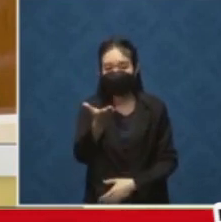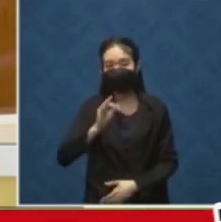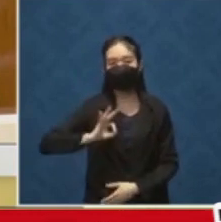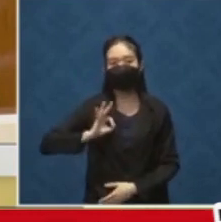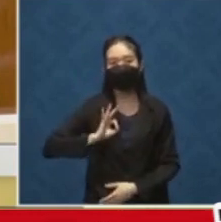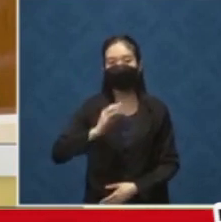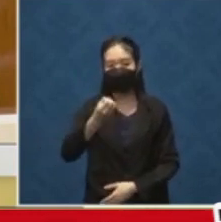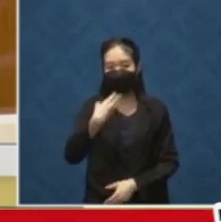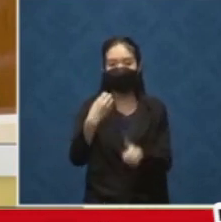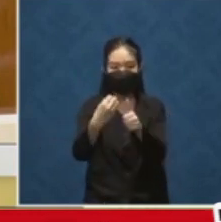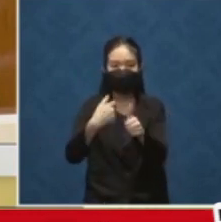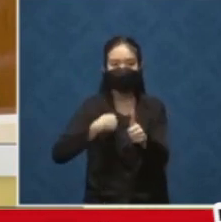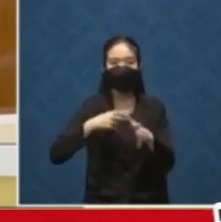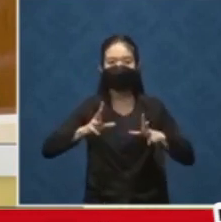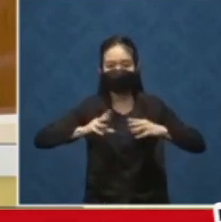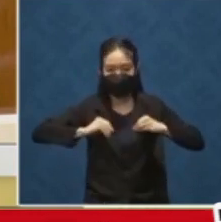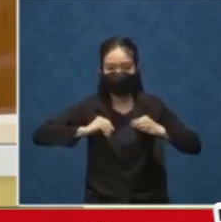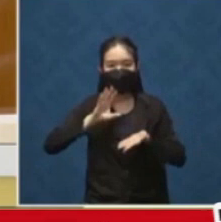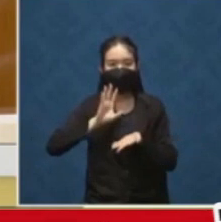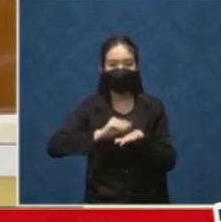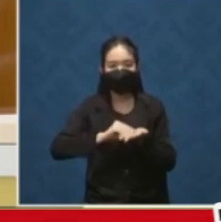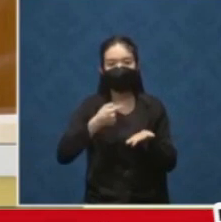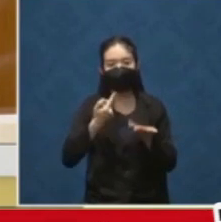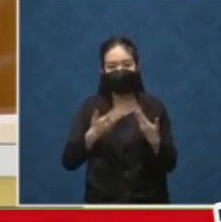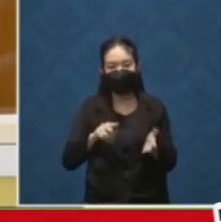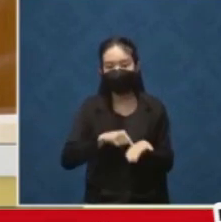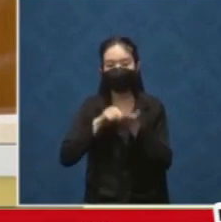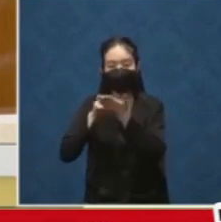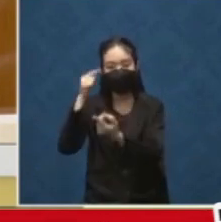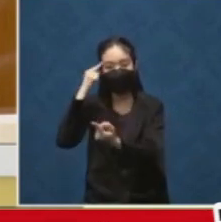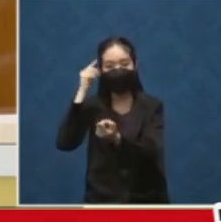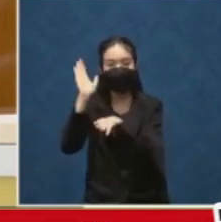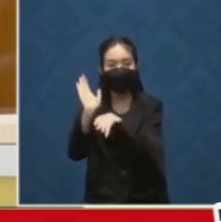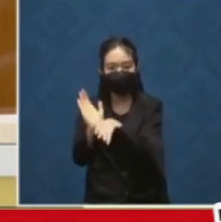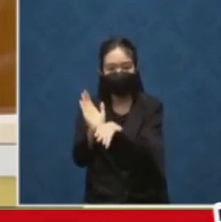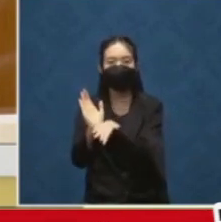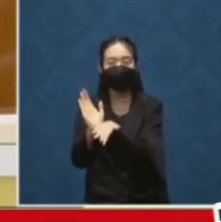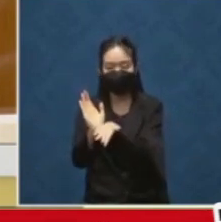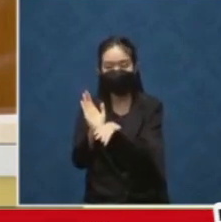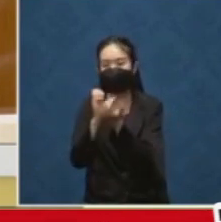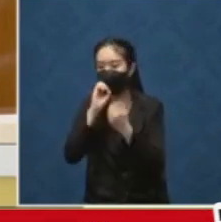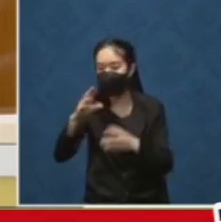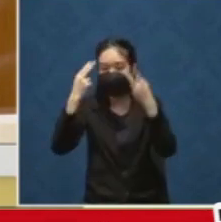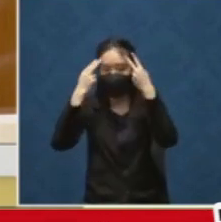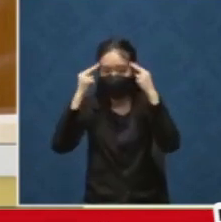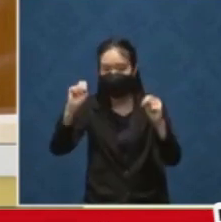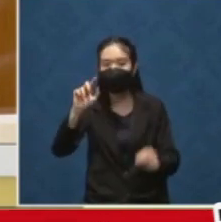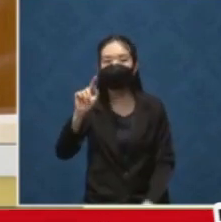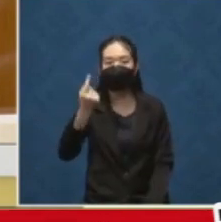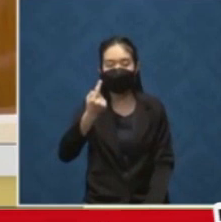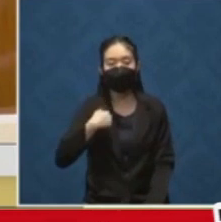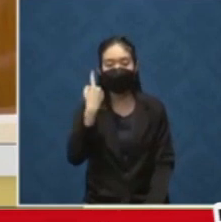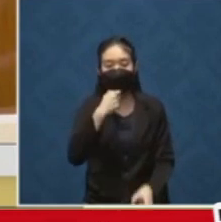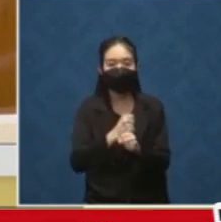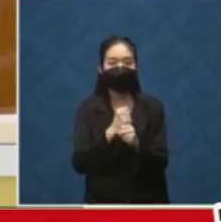อย่าที่จะรัข้อเสนอของทานสมาชิก แล้วจะผานไปทางนกขหิชาติกลuksาเผี่ม miles